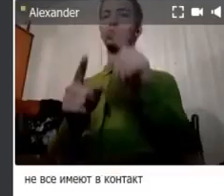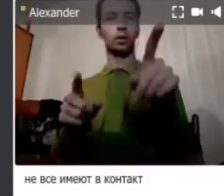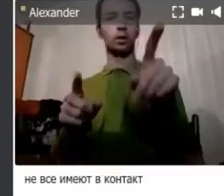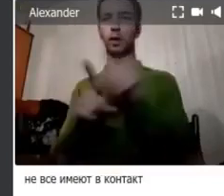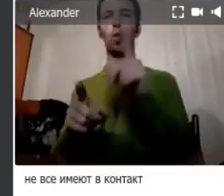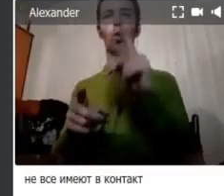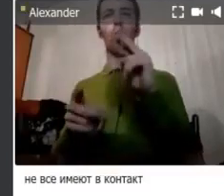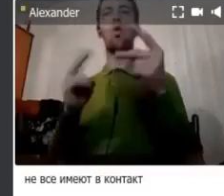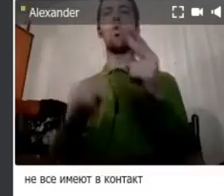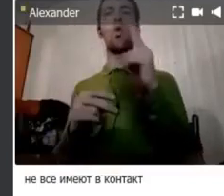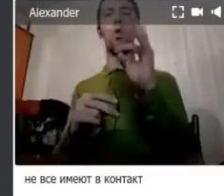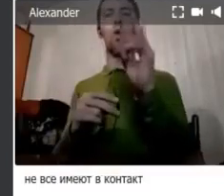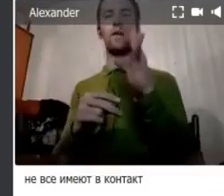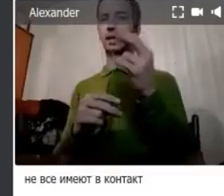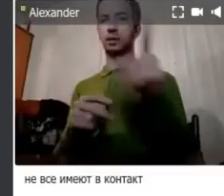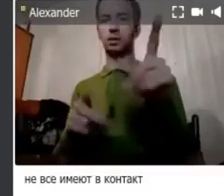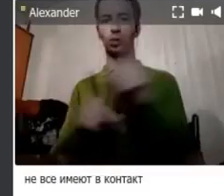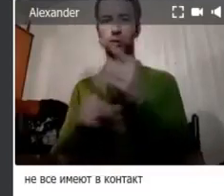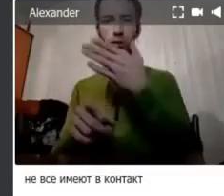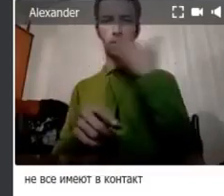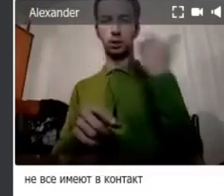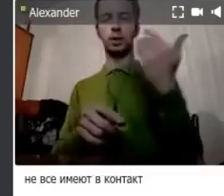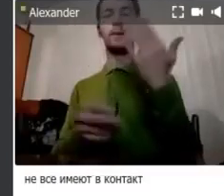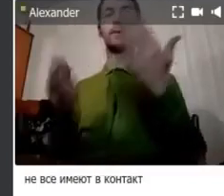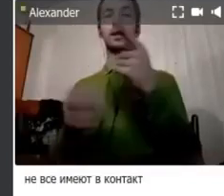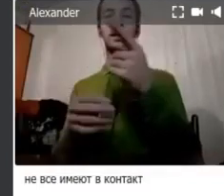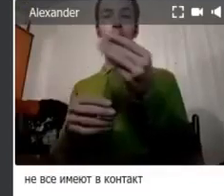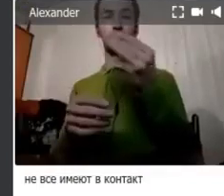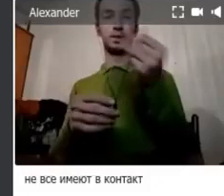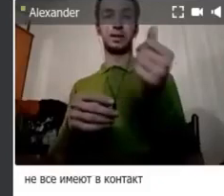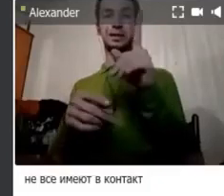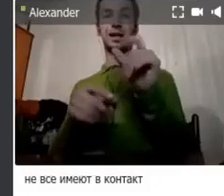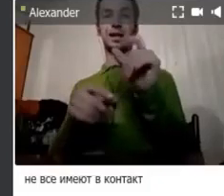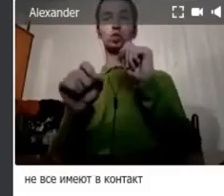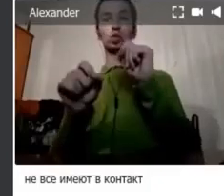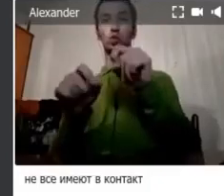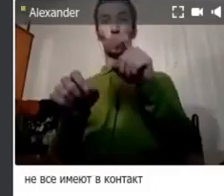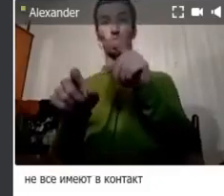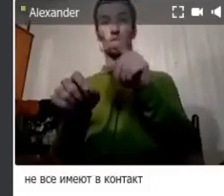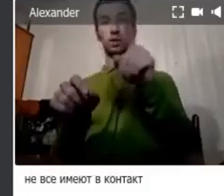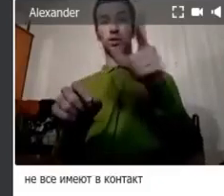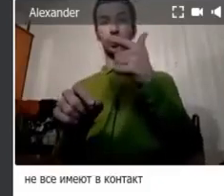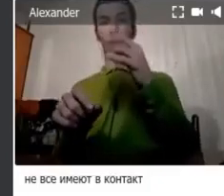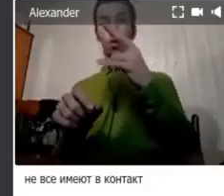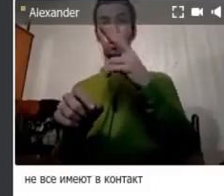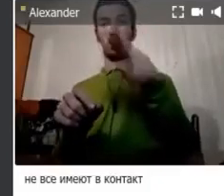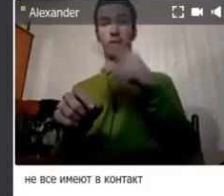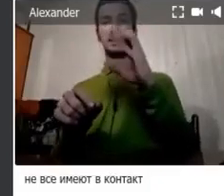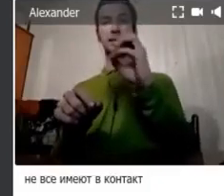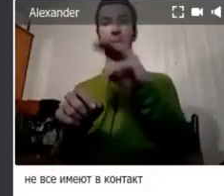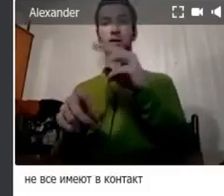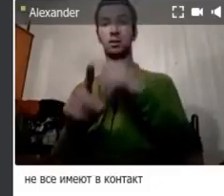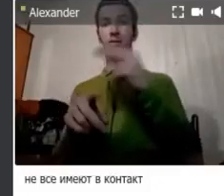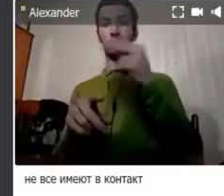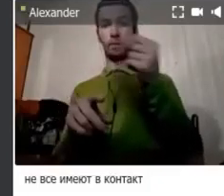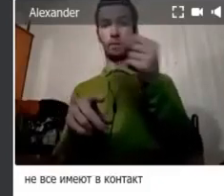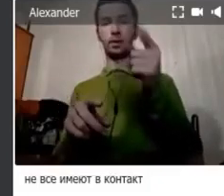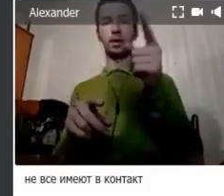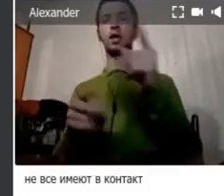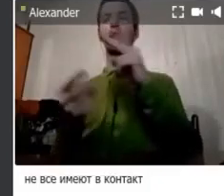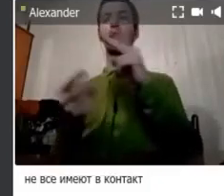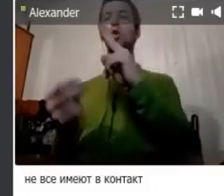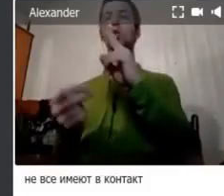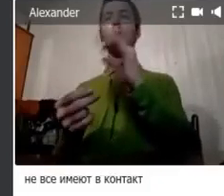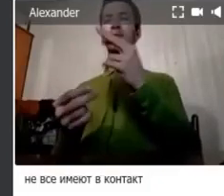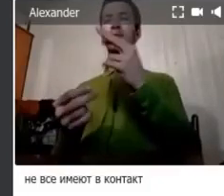за золото, вы за него сделали предоплату. Если вы не рекомендуете никого, то